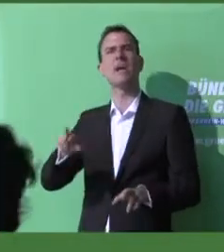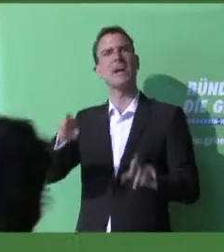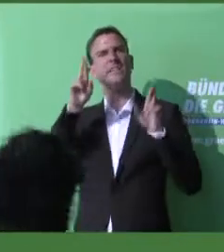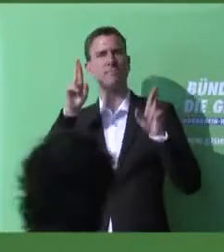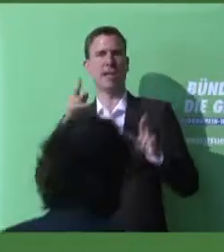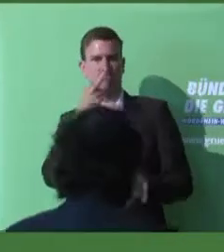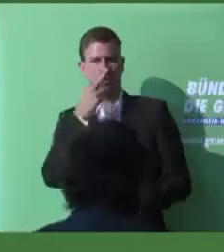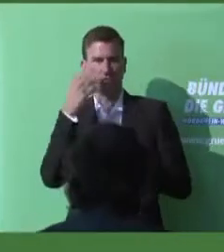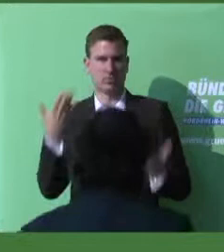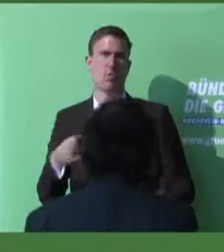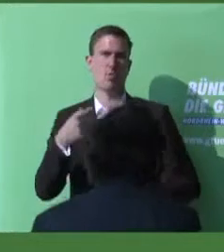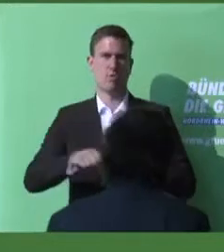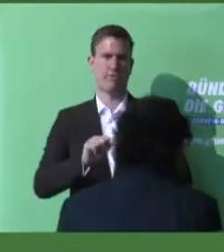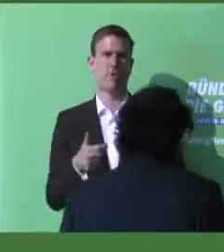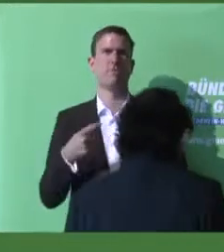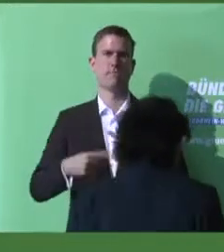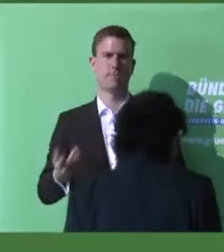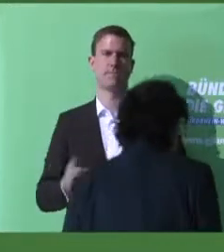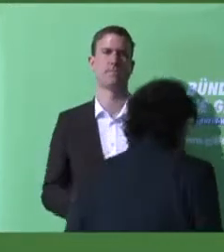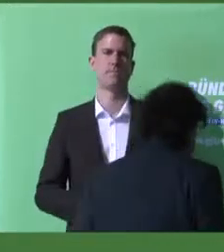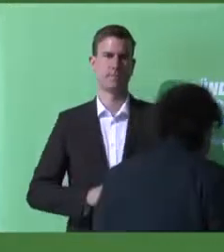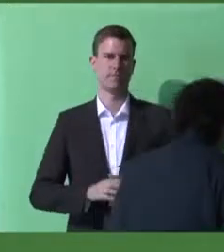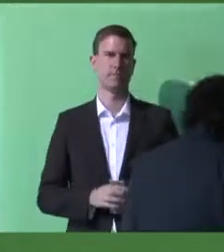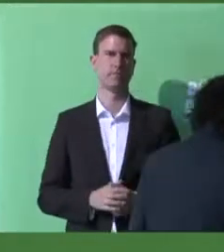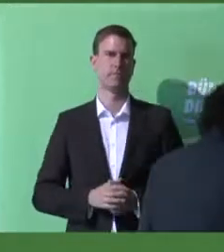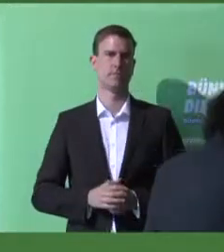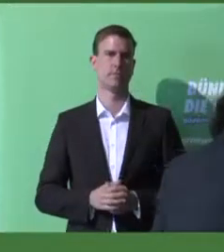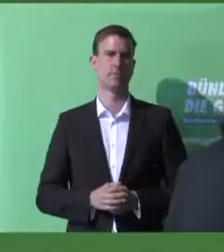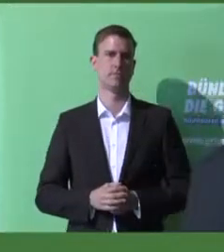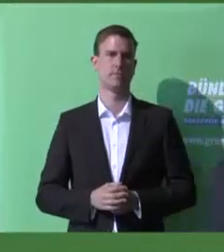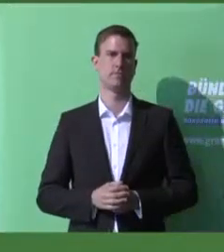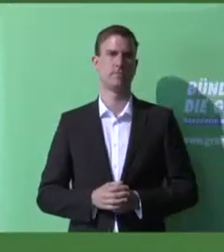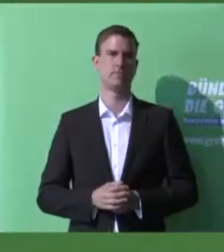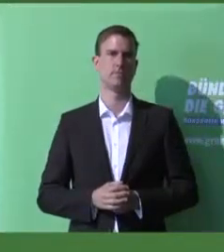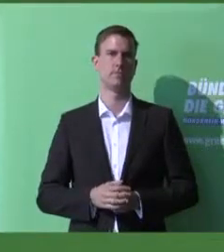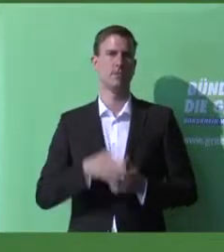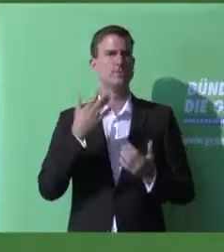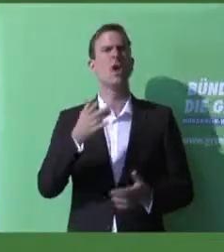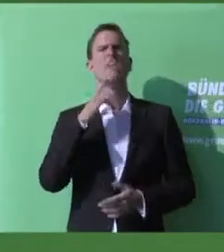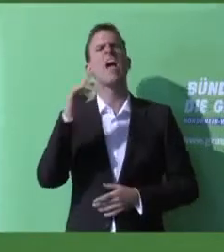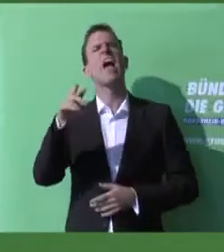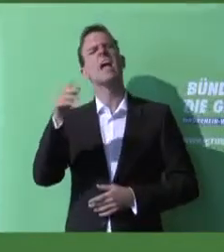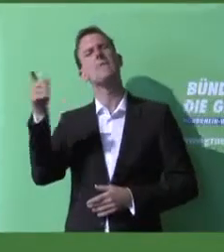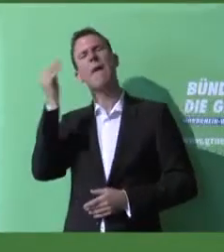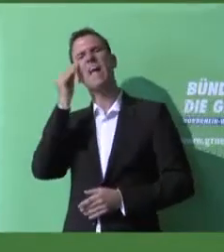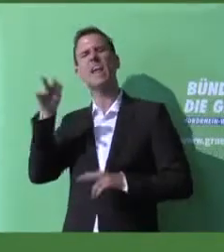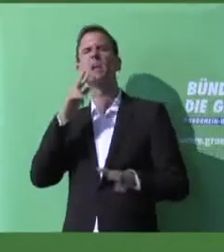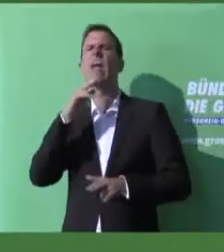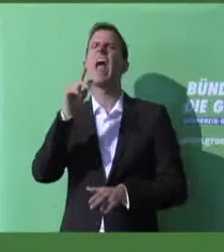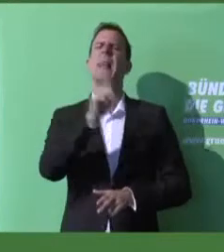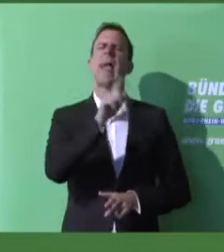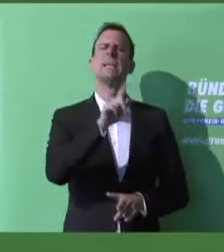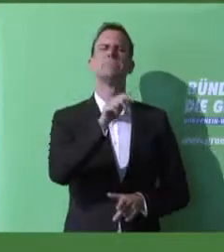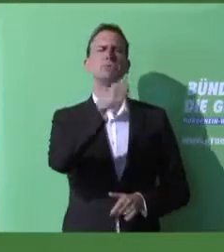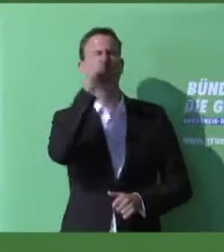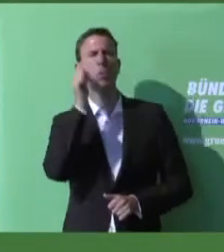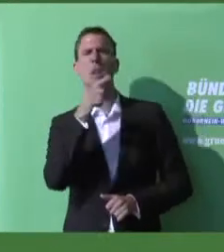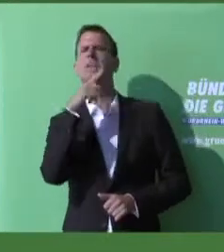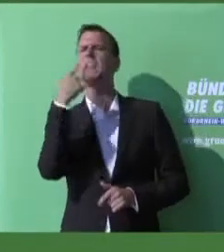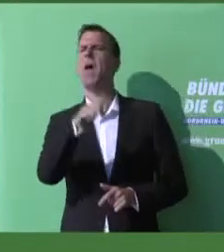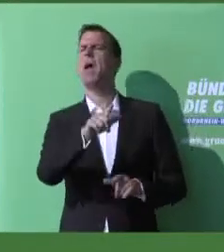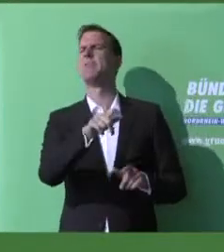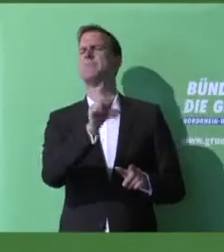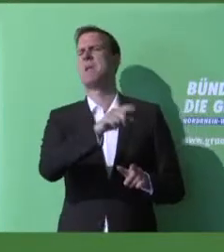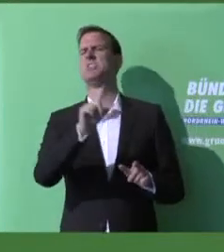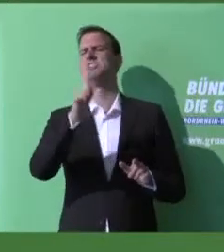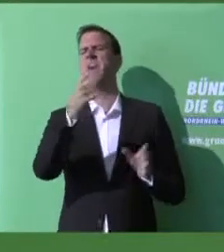Liebe Freundinnen und Freunde, wir rufen zum Sturz der Merkel-Regierung auf, die Lesben und Schwule als Bürger weiter zweiter Klasse diskriminiert.